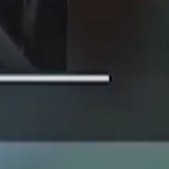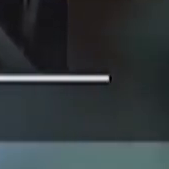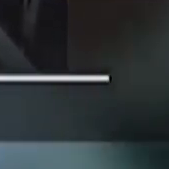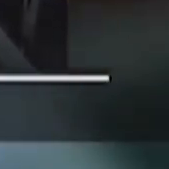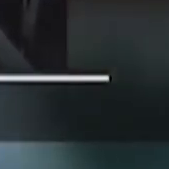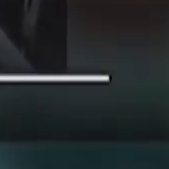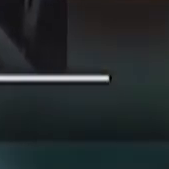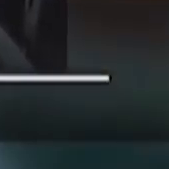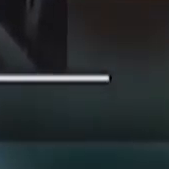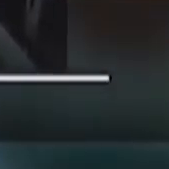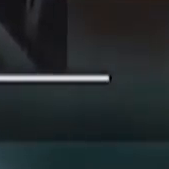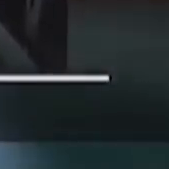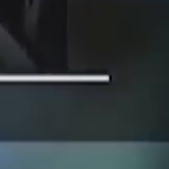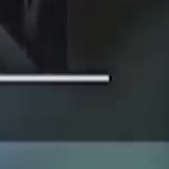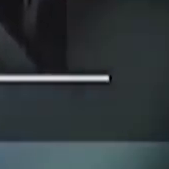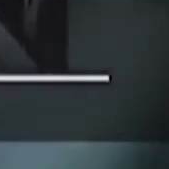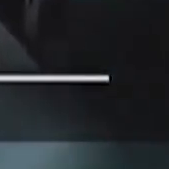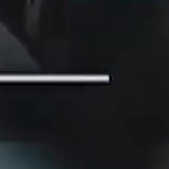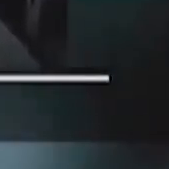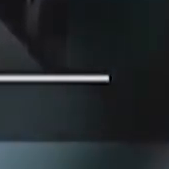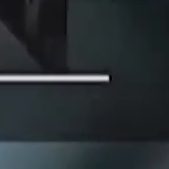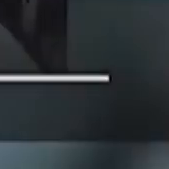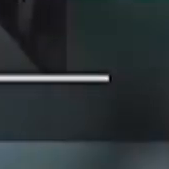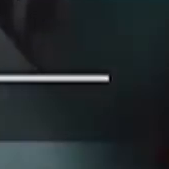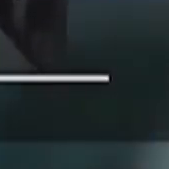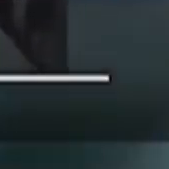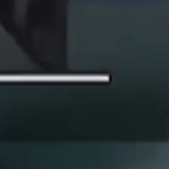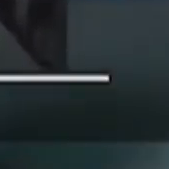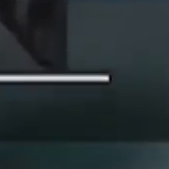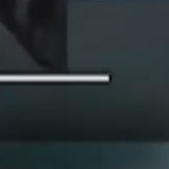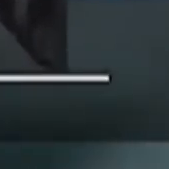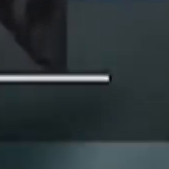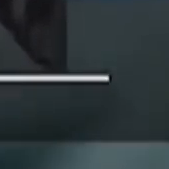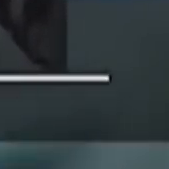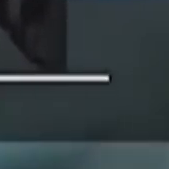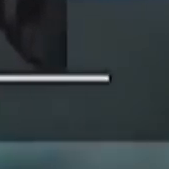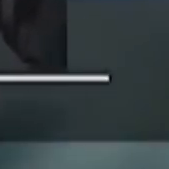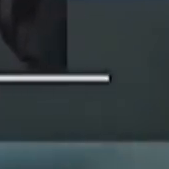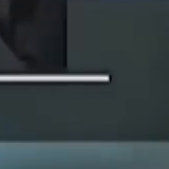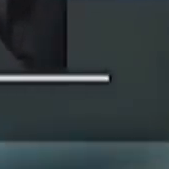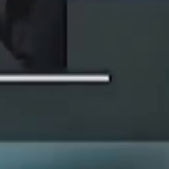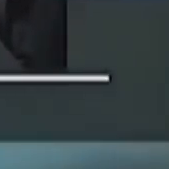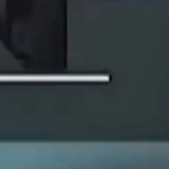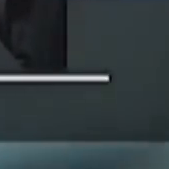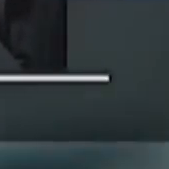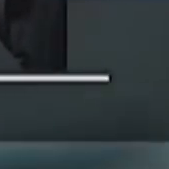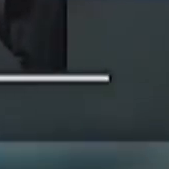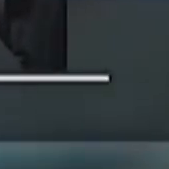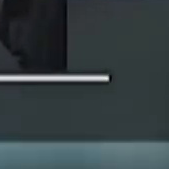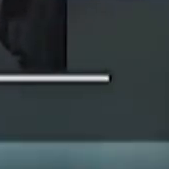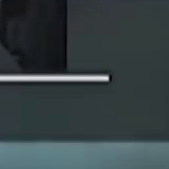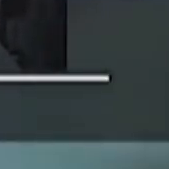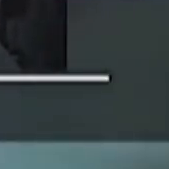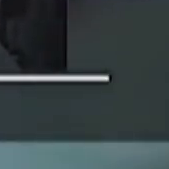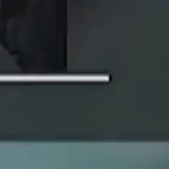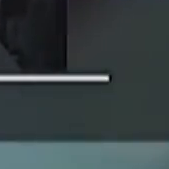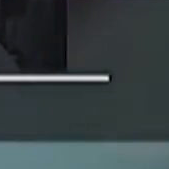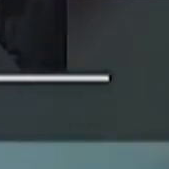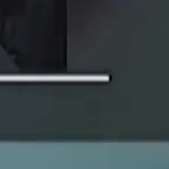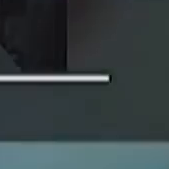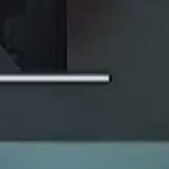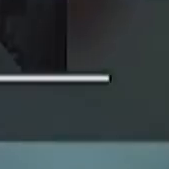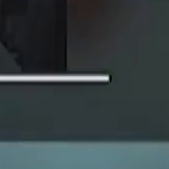nakuha ko na po yung napalanan ng 50,000. Malaking tulong na po ito para sa pagpaggawa ng bahay namin at mapapayos ko na po